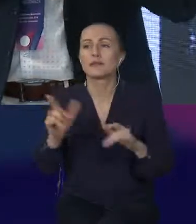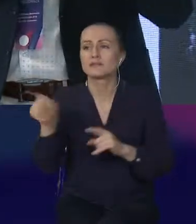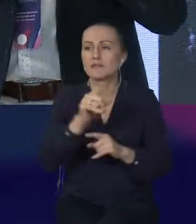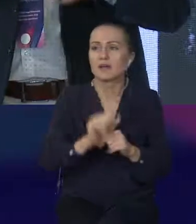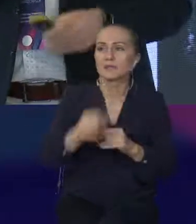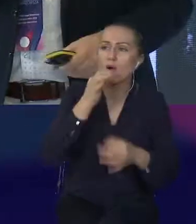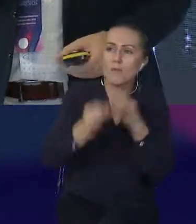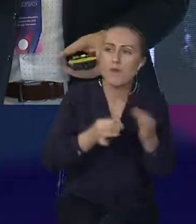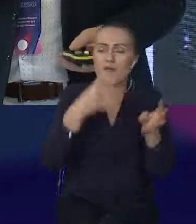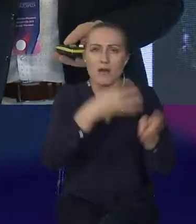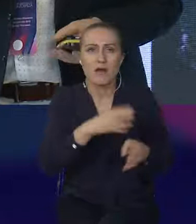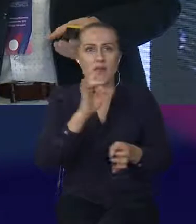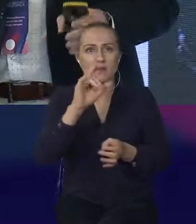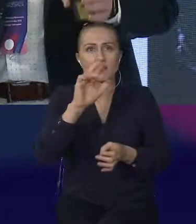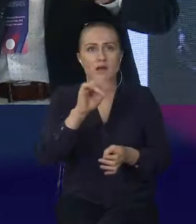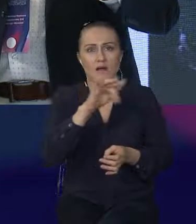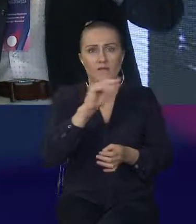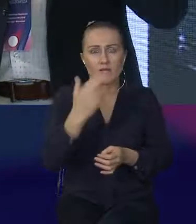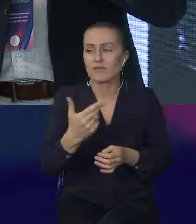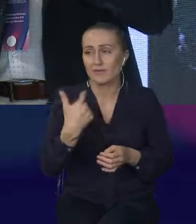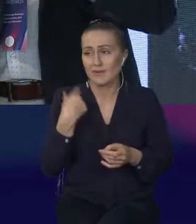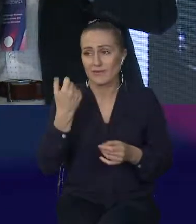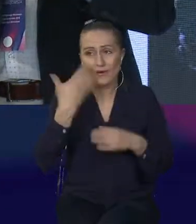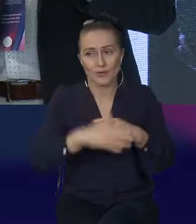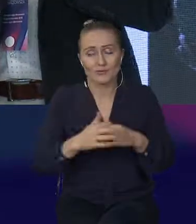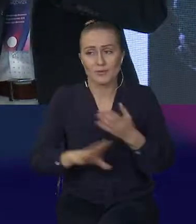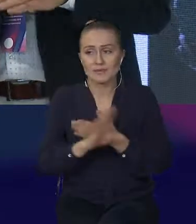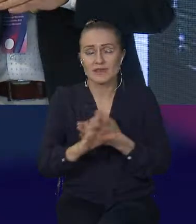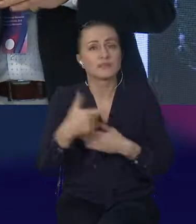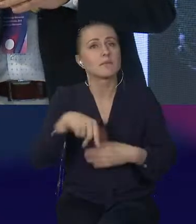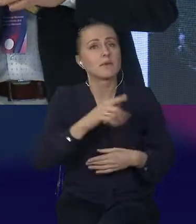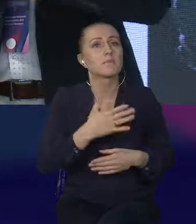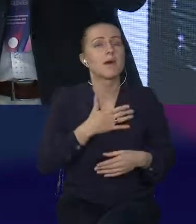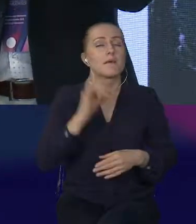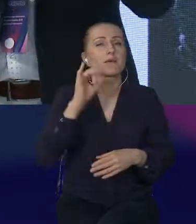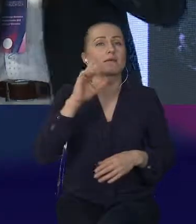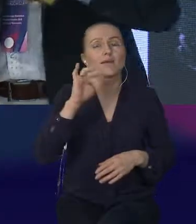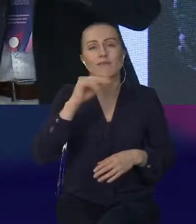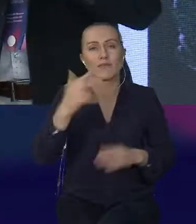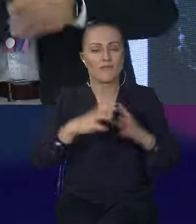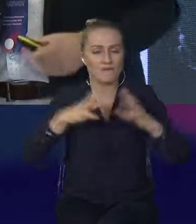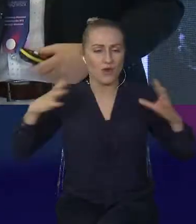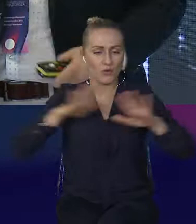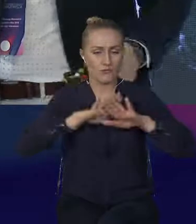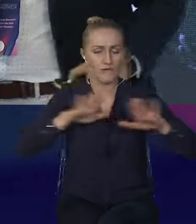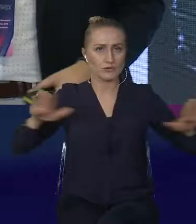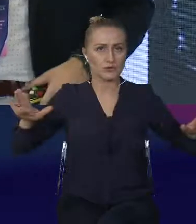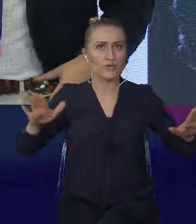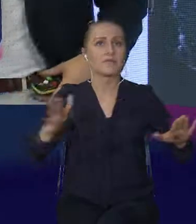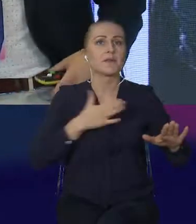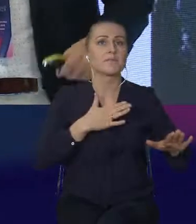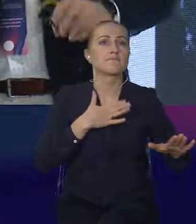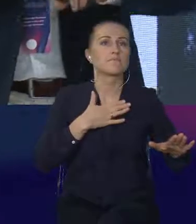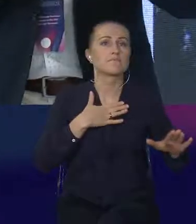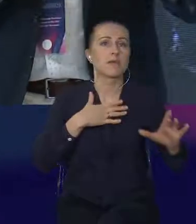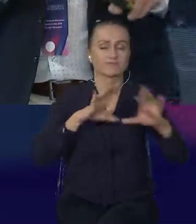powiedzieć tylko, kończąc swoją prezentację, że my używamy grafenu wielkopowierzchniowego, czyli mamy pewnego rodzaju